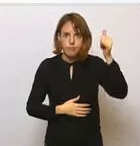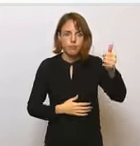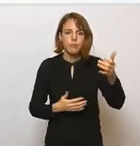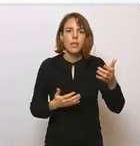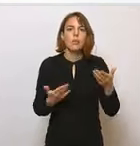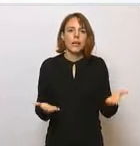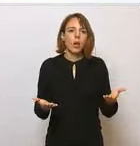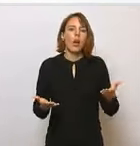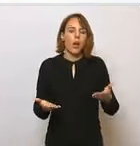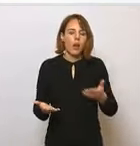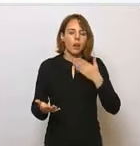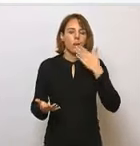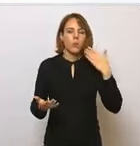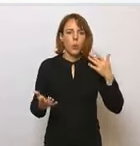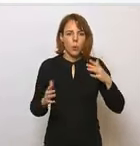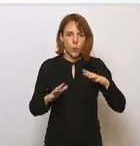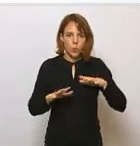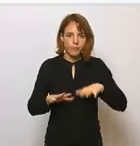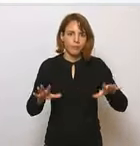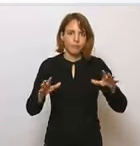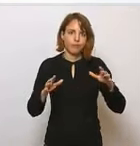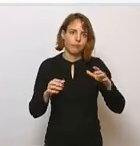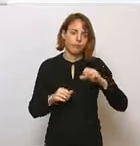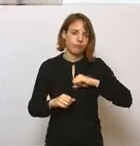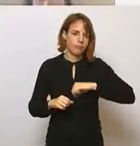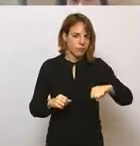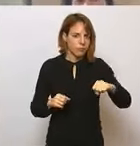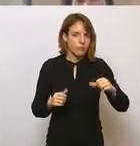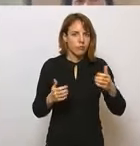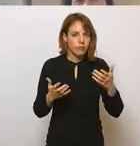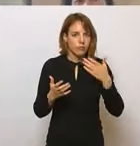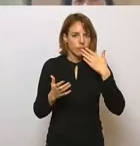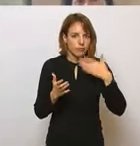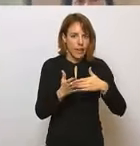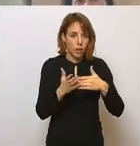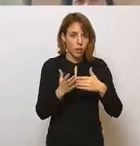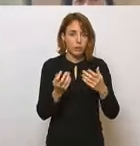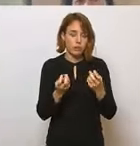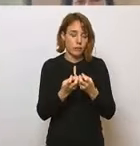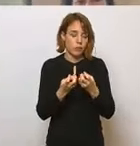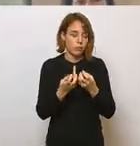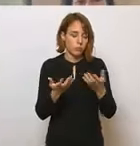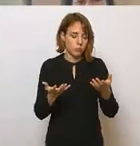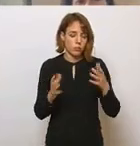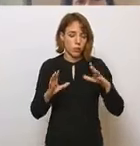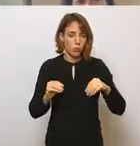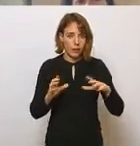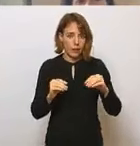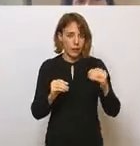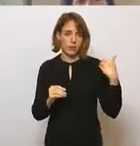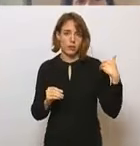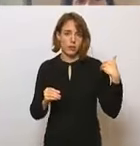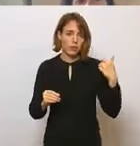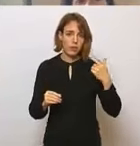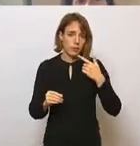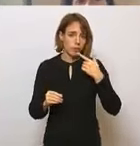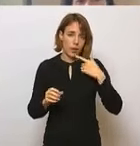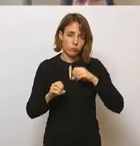en plus rapides aujourd'hui, si on regarde les affaires plus récentes, mais il y a deux choses qui peuvent agir extrêmement